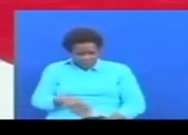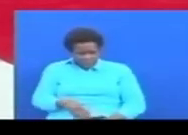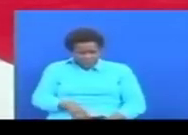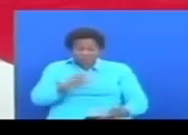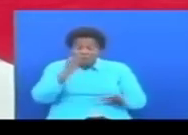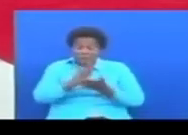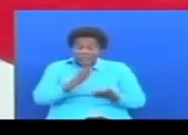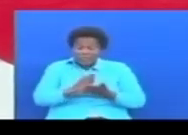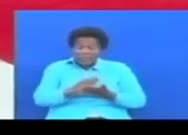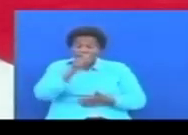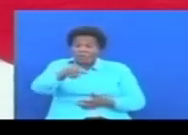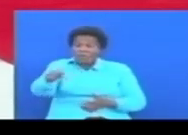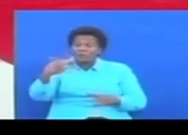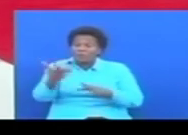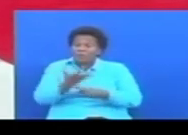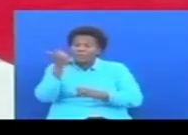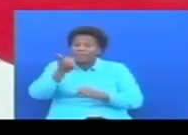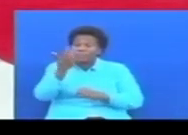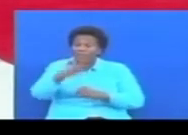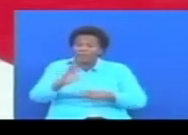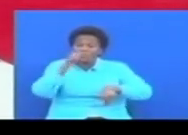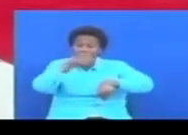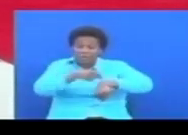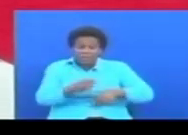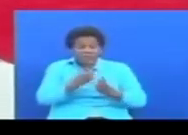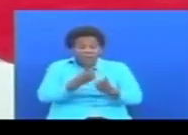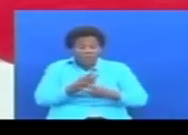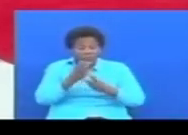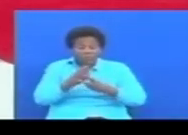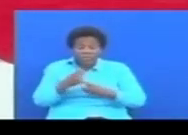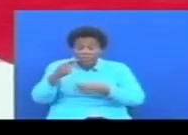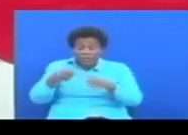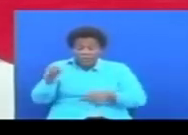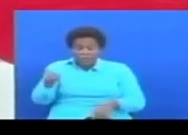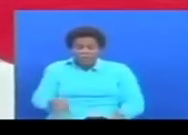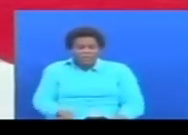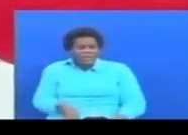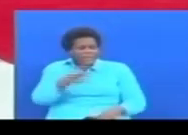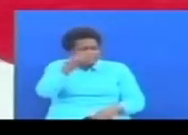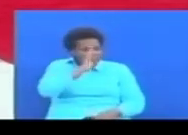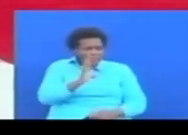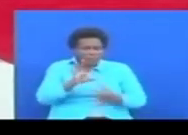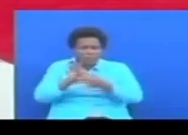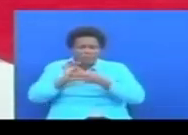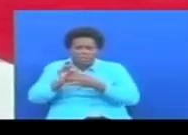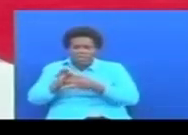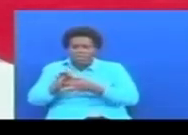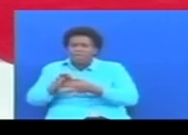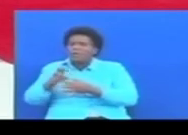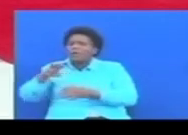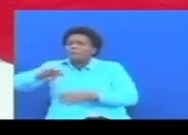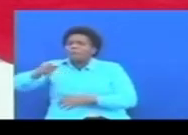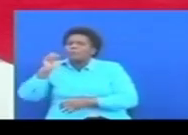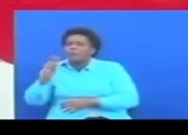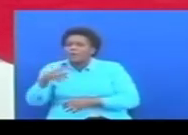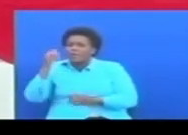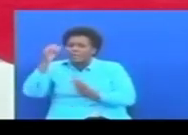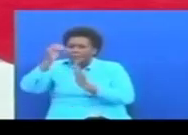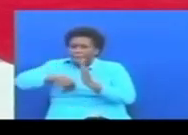kwa wakati wakisubiri mradi wa Ibofie, serikali kwa kushirikiana na halmashauri ya wilaya Iringa pamoja na wadau wa maendeleo ulichimba